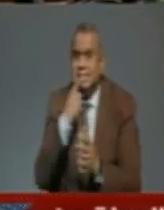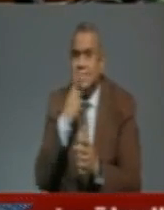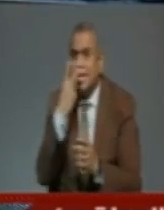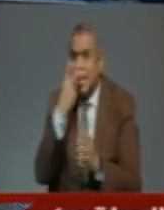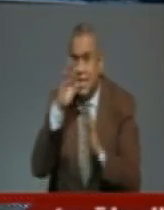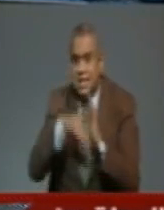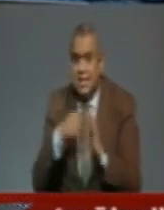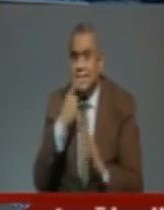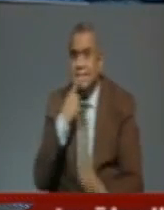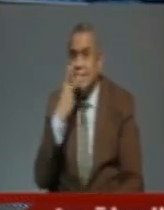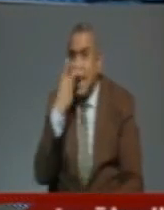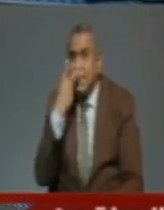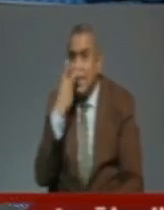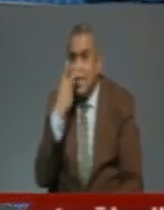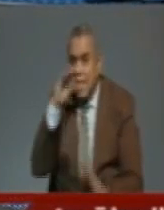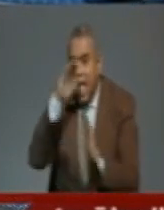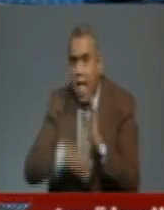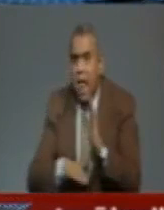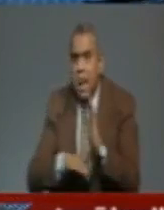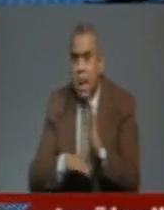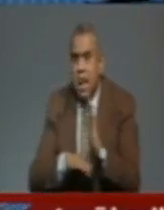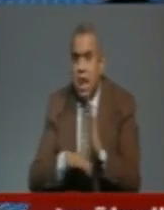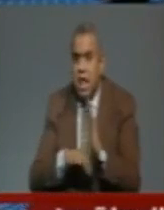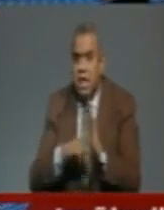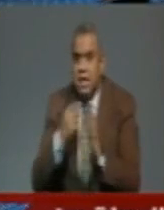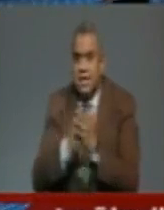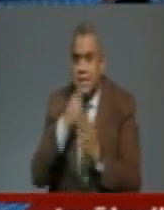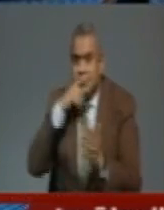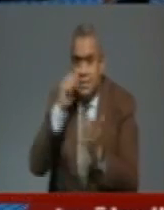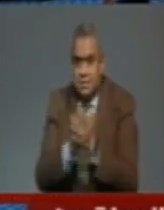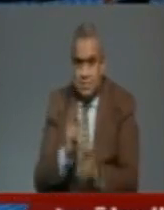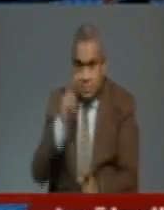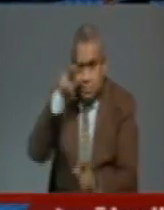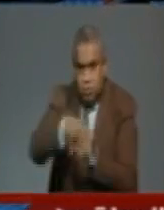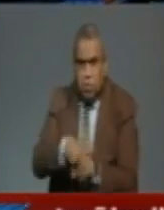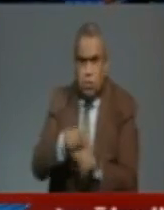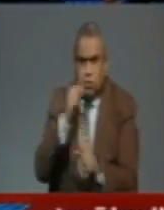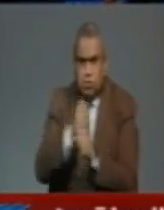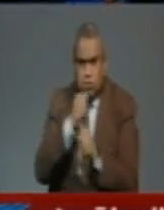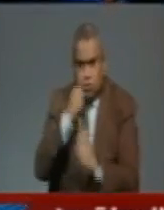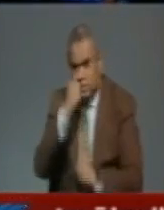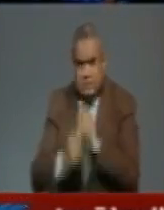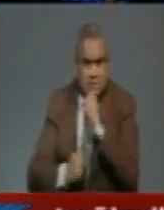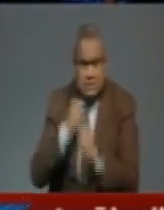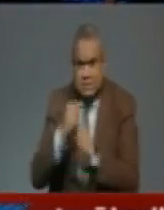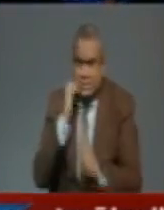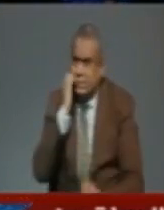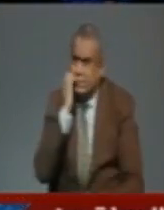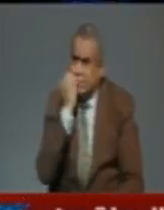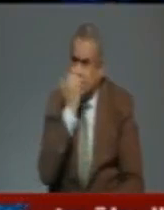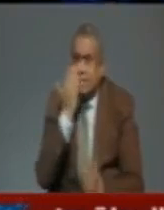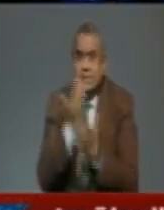بالكم. فأنت أنت بتضغط على نفسك وبتضغط على مواردك عشان تعمل كده. بس